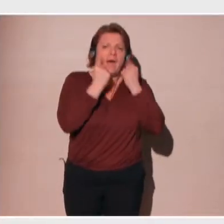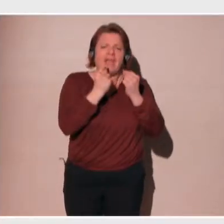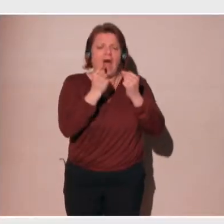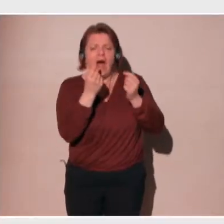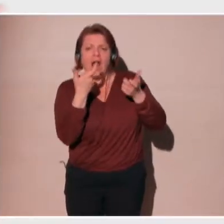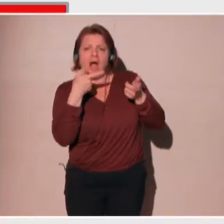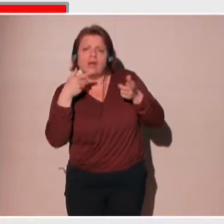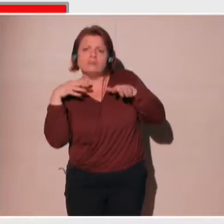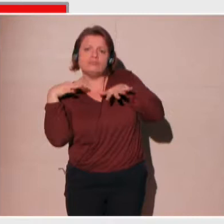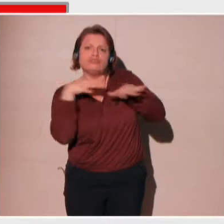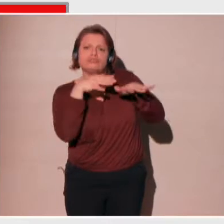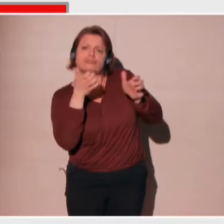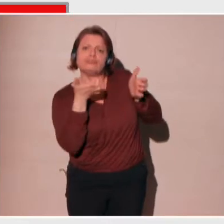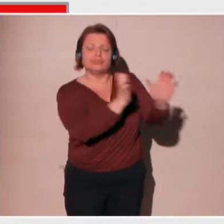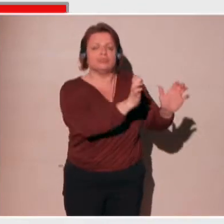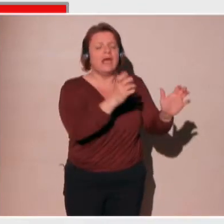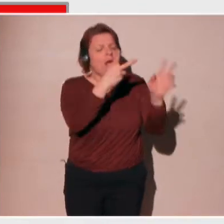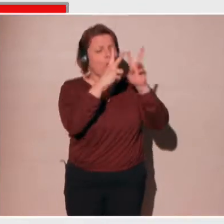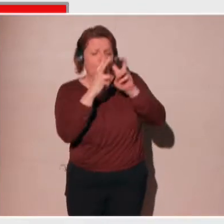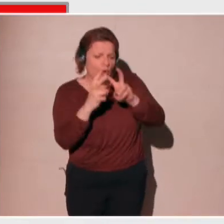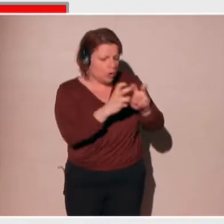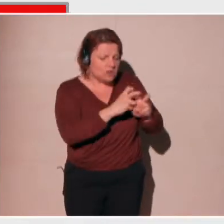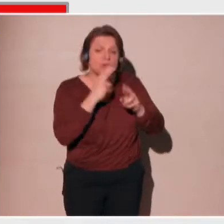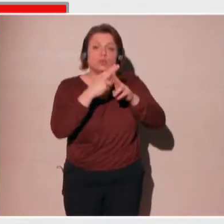Alors, il va faire une recherche par nom.